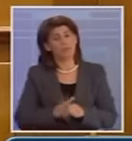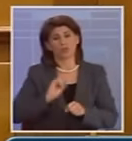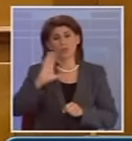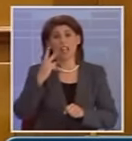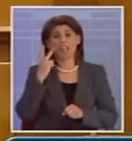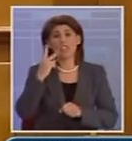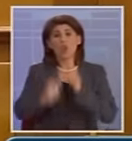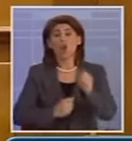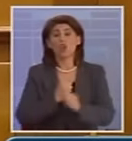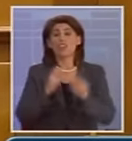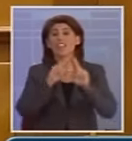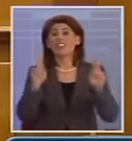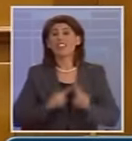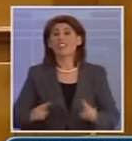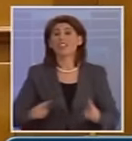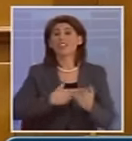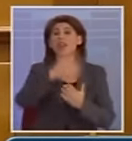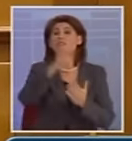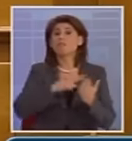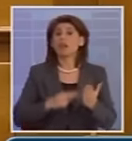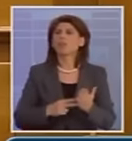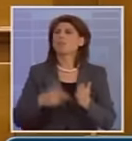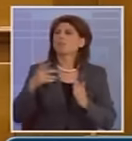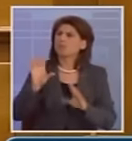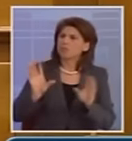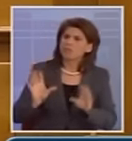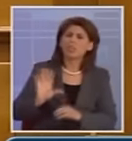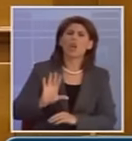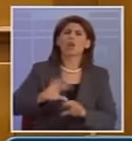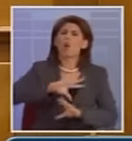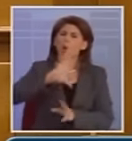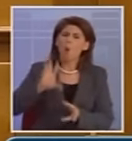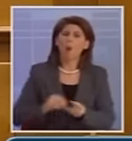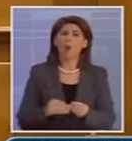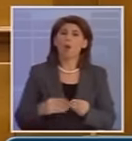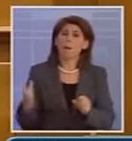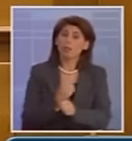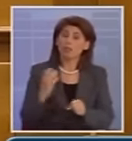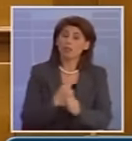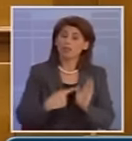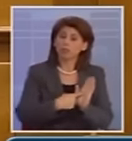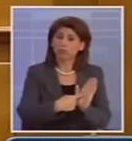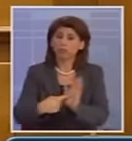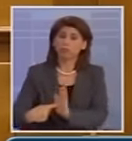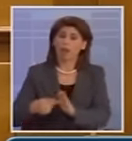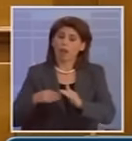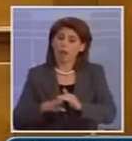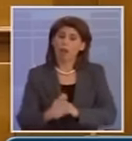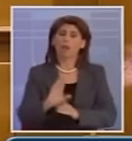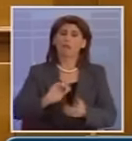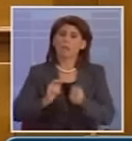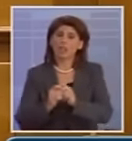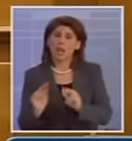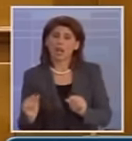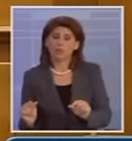ο διεθνής τύπος πρόβαλε τις επιτυχίες της χώρας σε όλα τα επίπεδα. Και στο δημοσιονομικό και στις μεταρρυθμίσεις και στην ανάκαμψη.